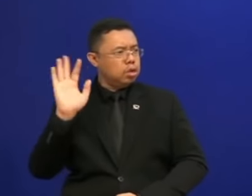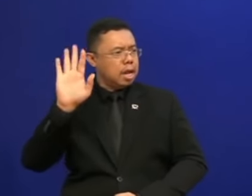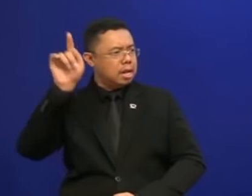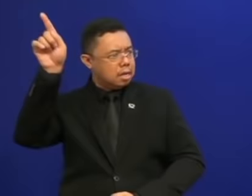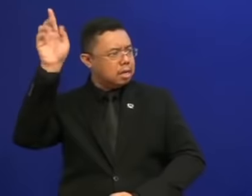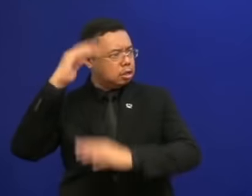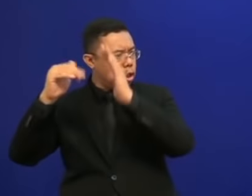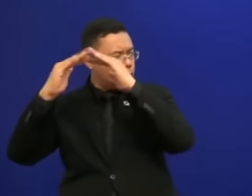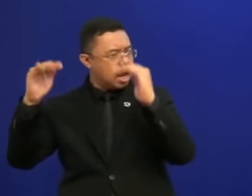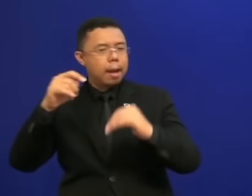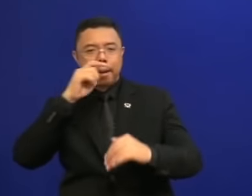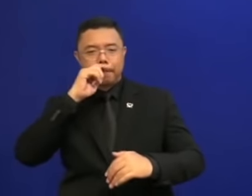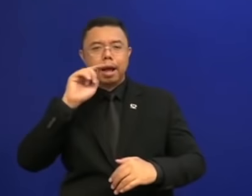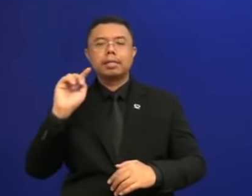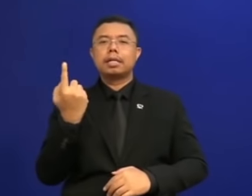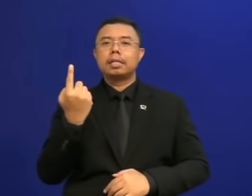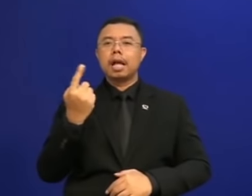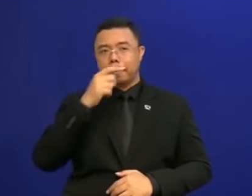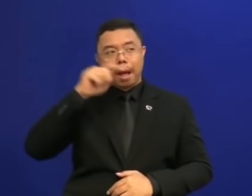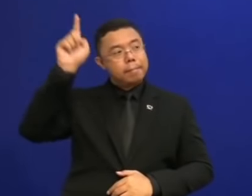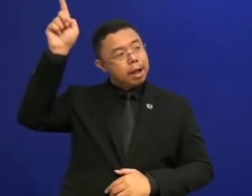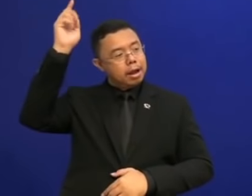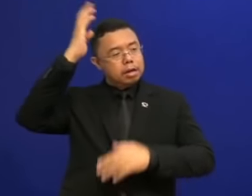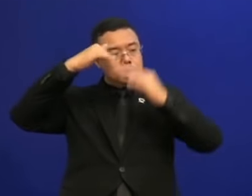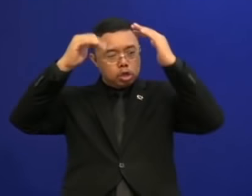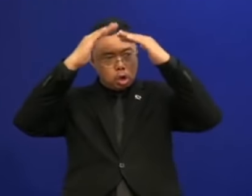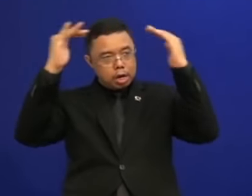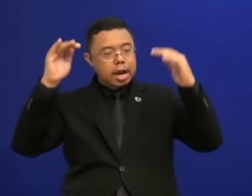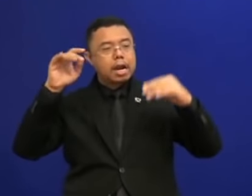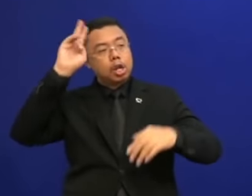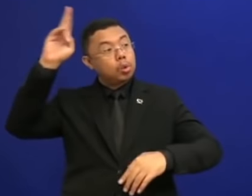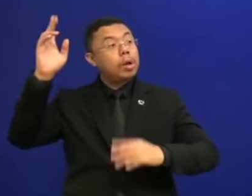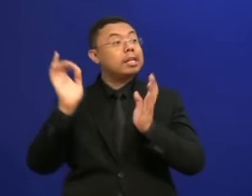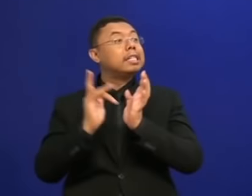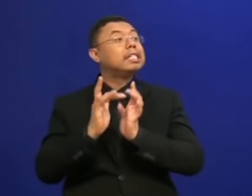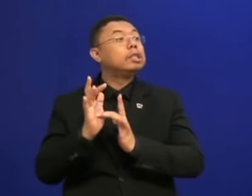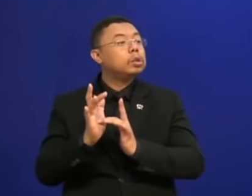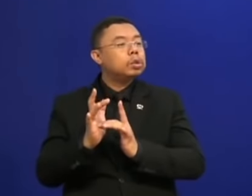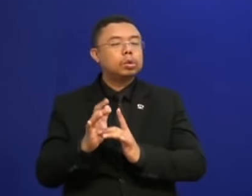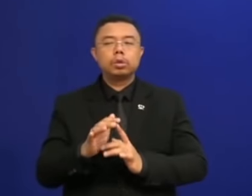surga? Maksudnya bapak saja. Bapak di surga. Dan Tuhan Yesus.